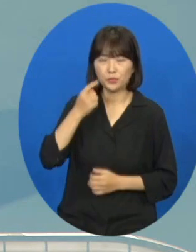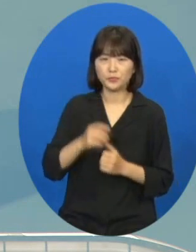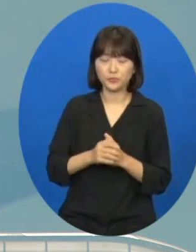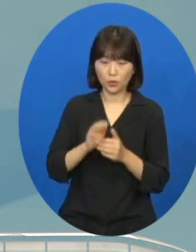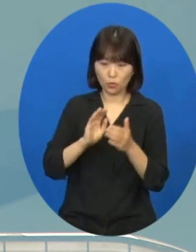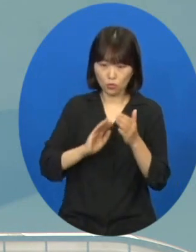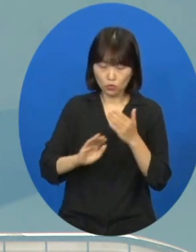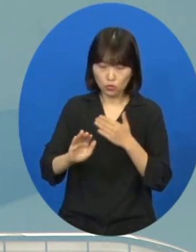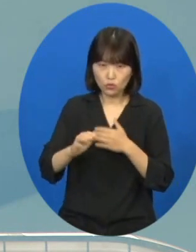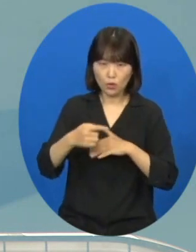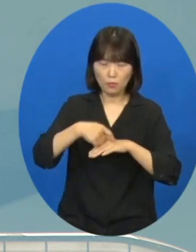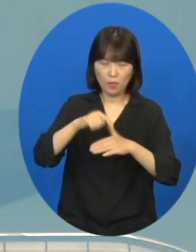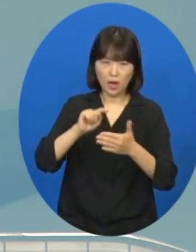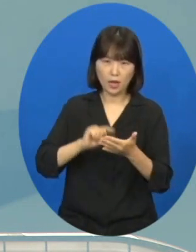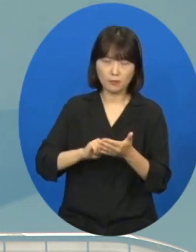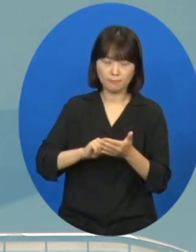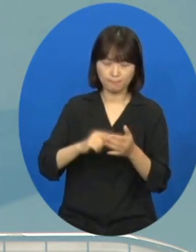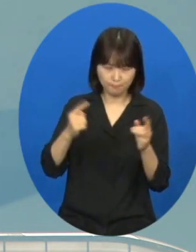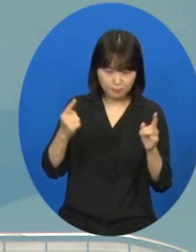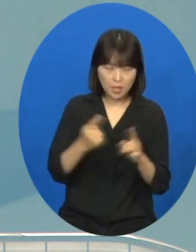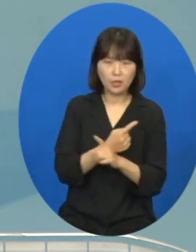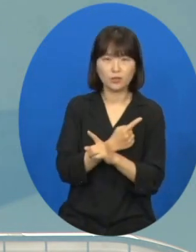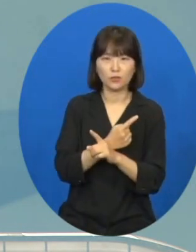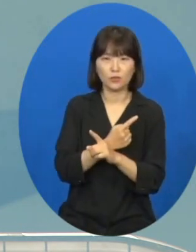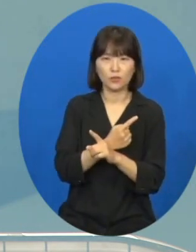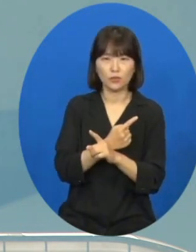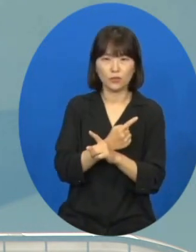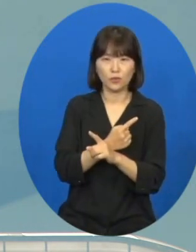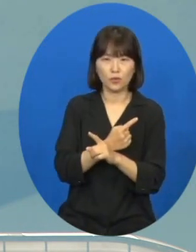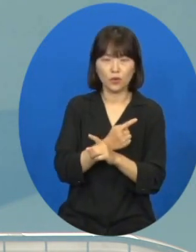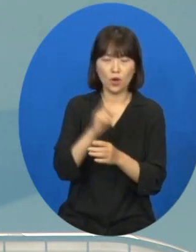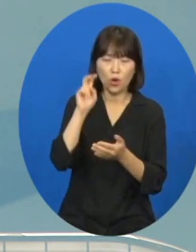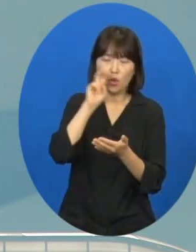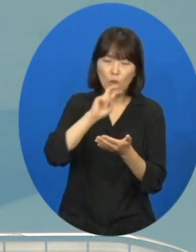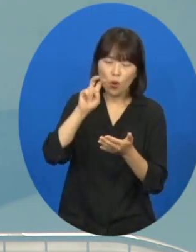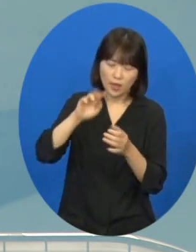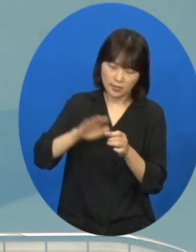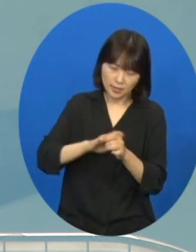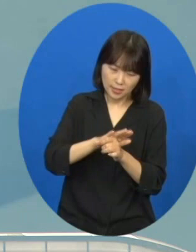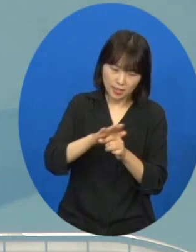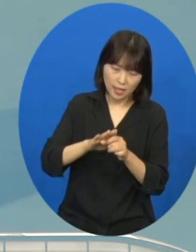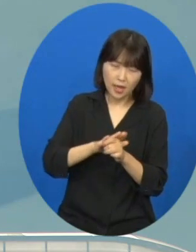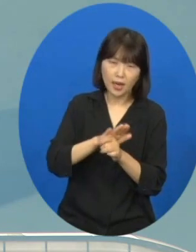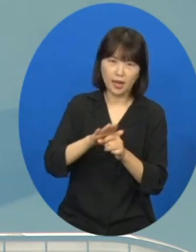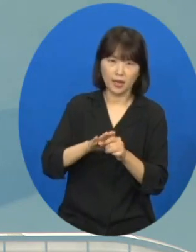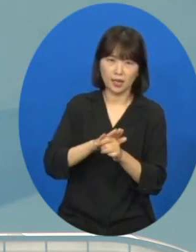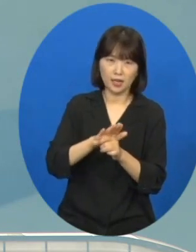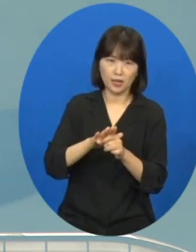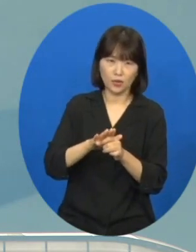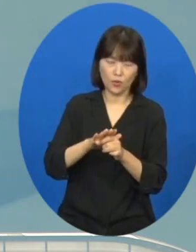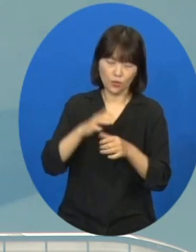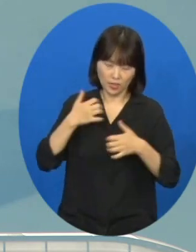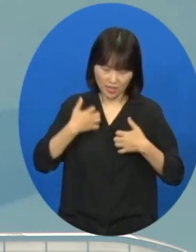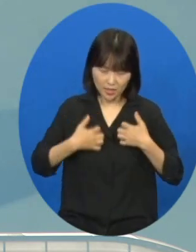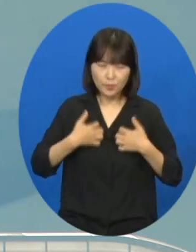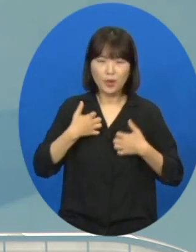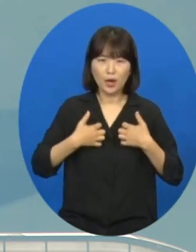그리고는 정말 마음을 완전히 바꾸고 노래를 사랑하고 노래 부르는 것을 사랑하고